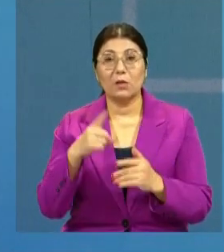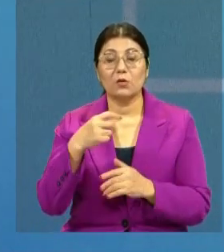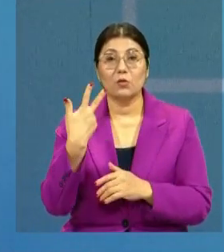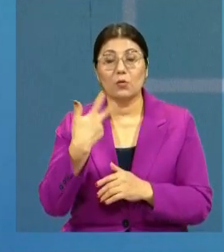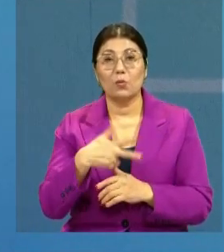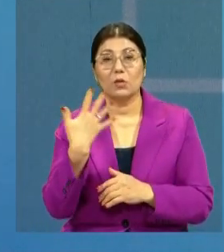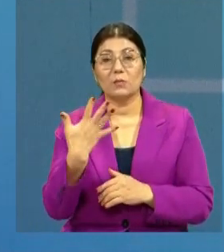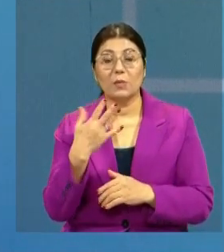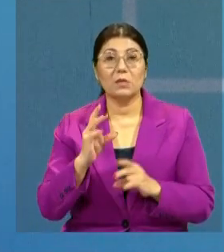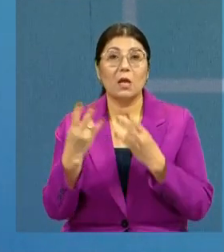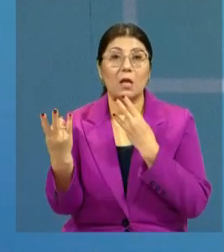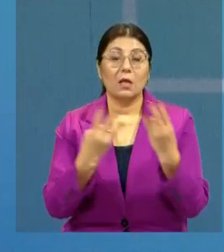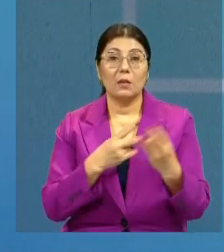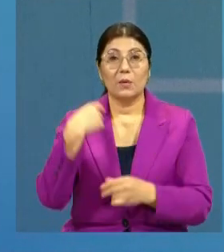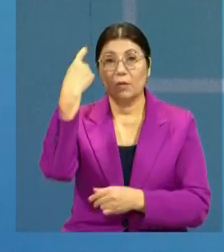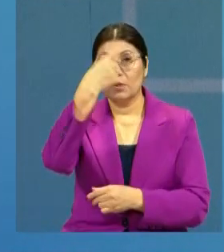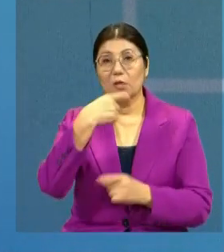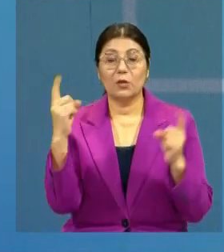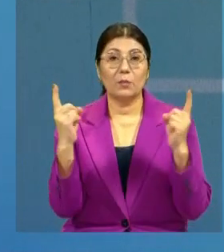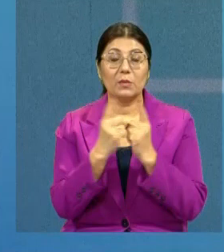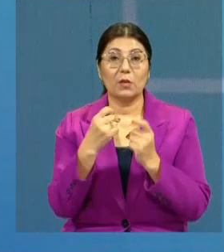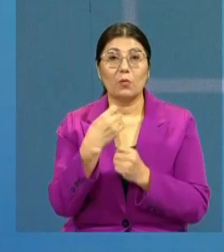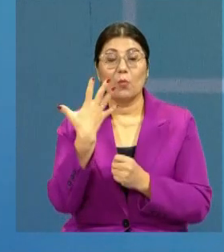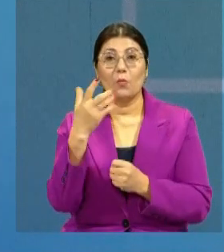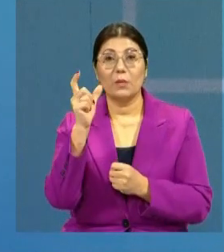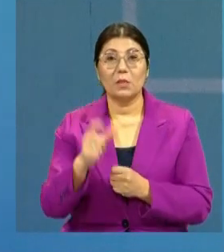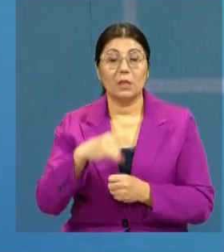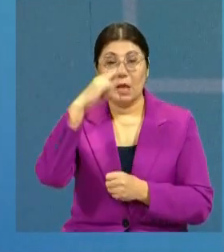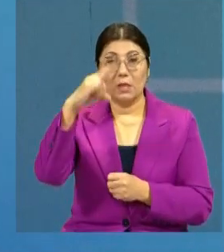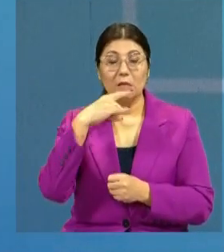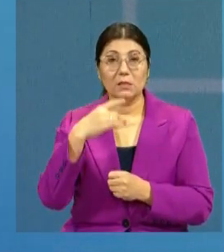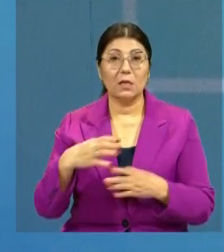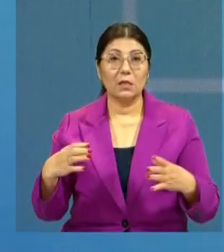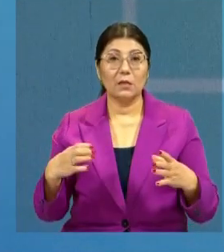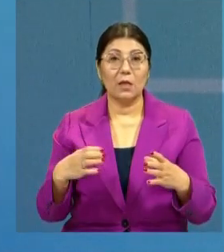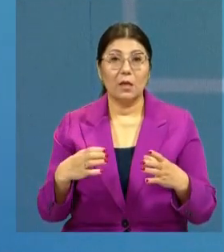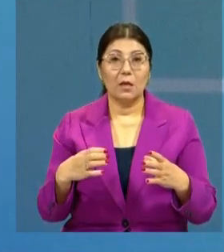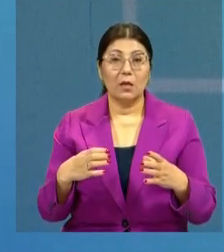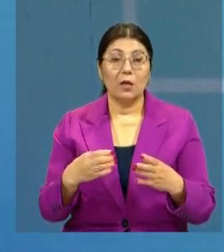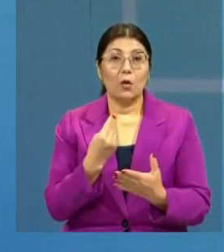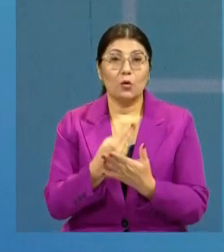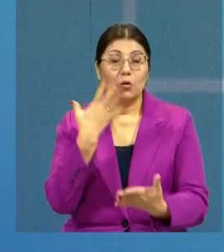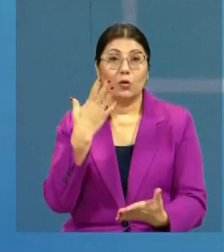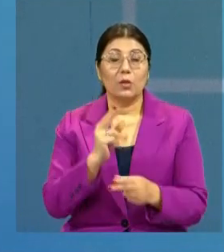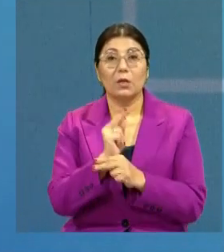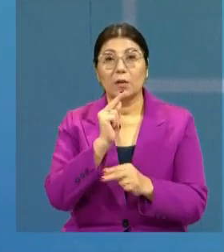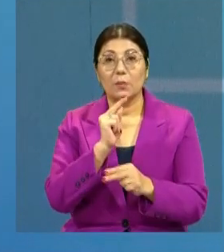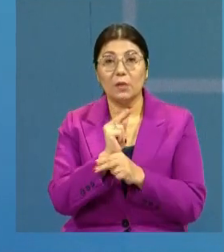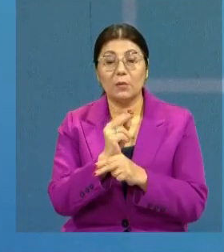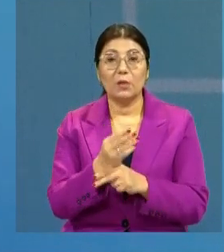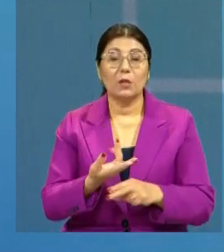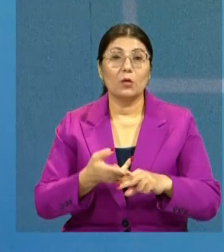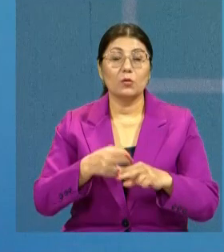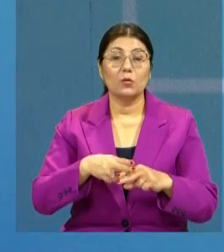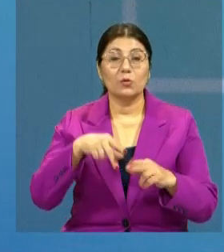ағым өкілдерімен жеке кездесу ұйымдастырып, соның ішіндегі 15 адамды Қазақстан қоғамдық құндылықтарына бейімдедік. Соның ішінде